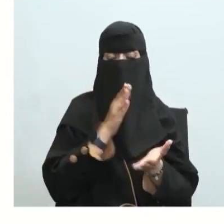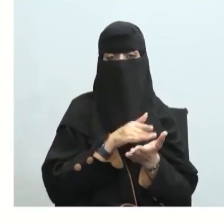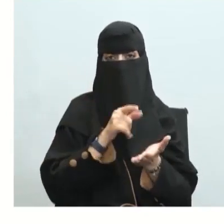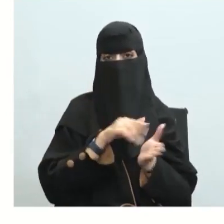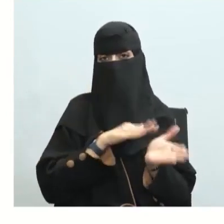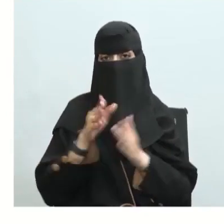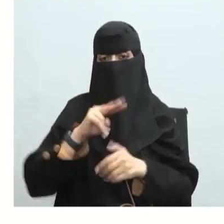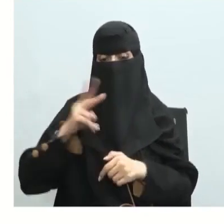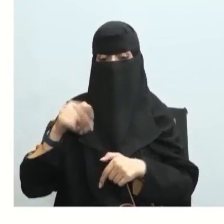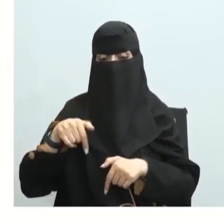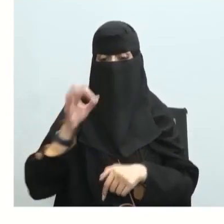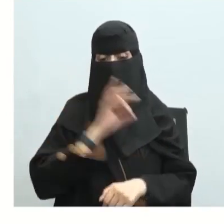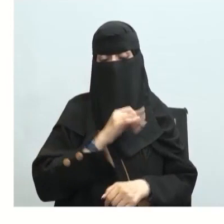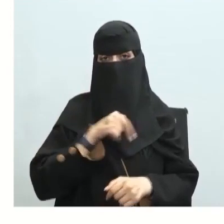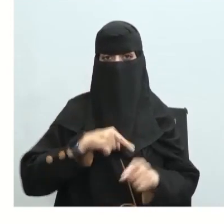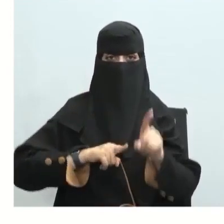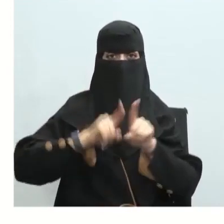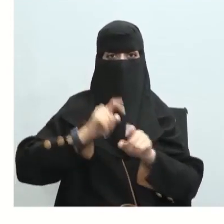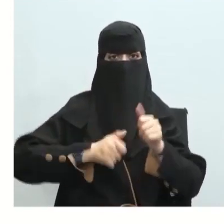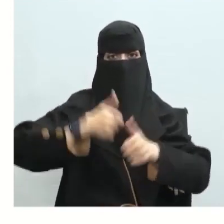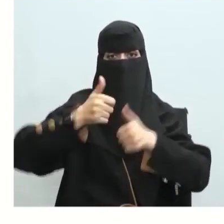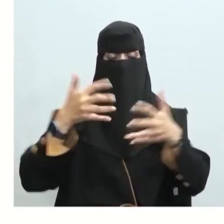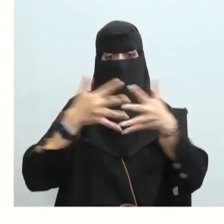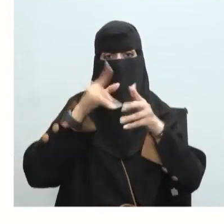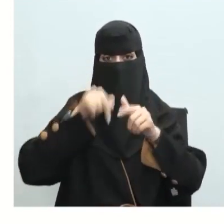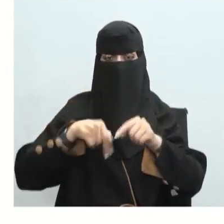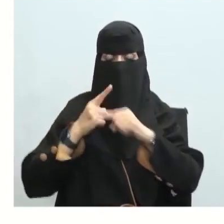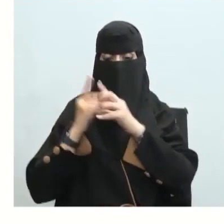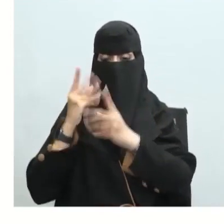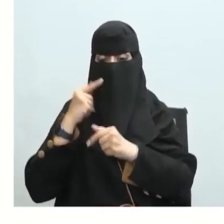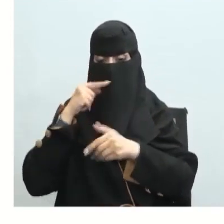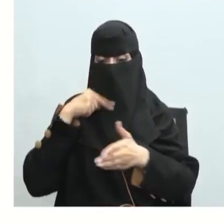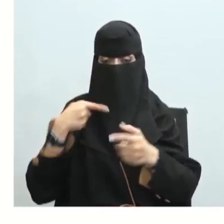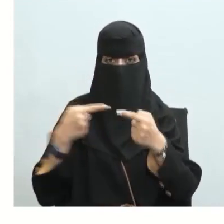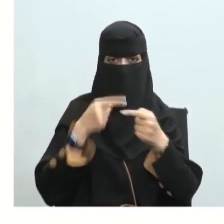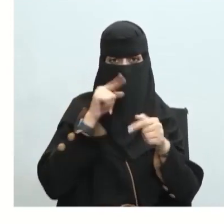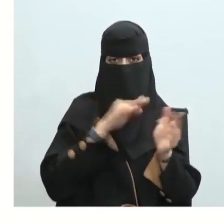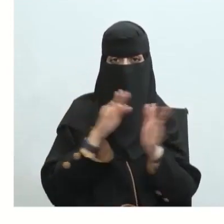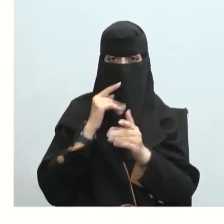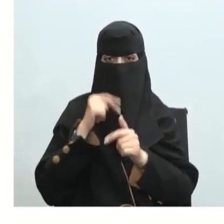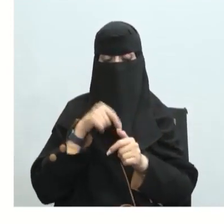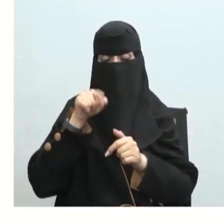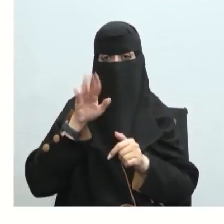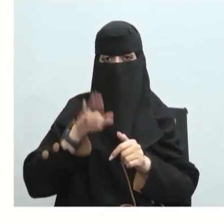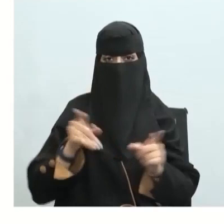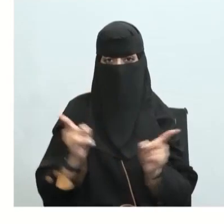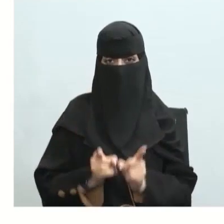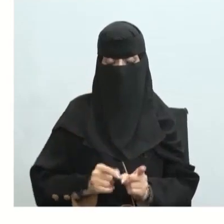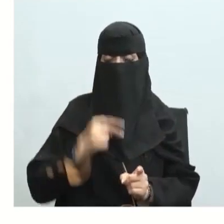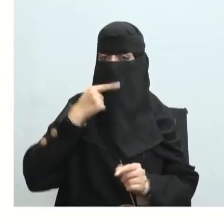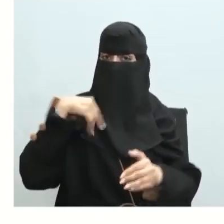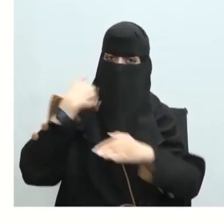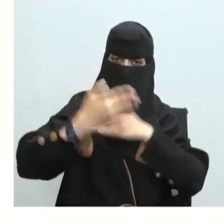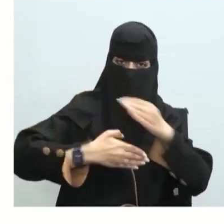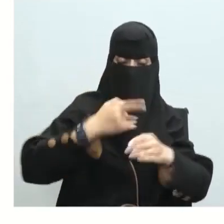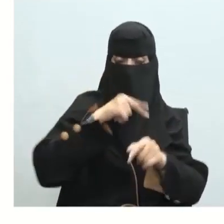الى غير ذلك من الفوائد والاسهامات الايجابيه التي تند عن الحصر لكنها مع